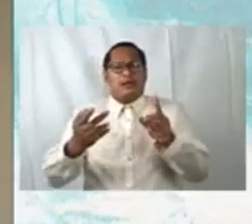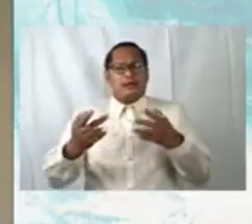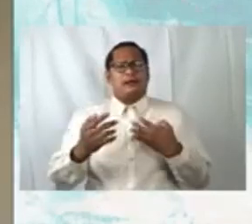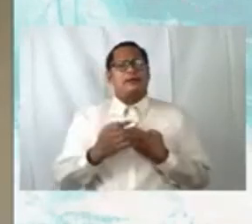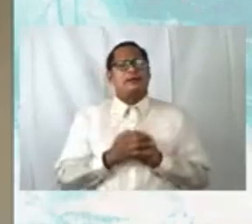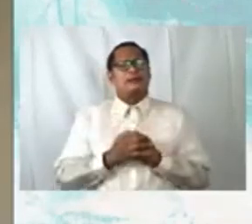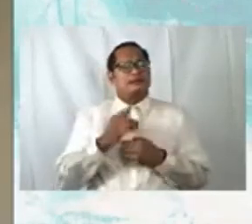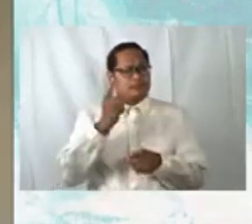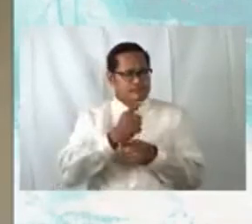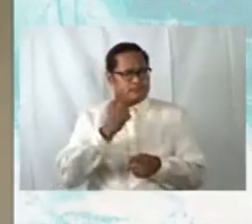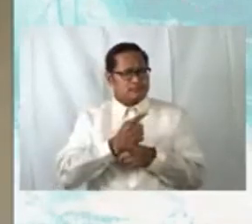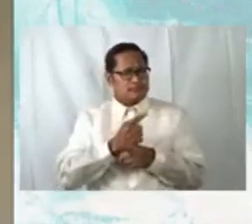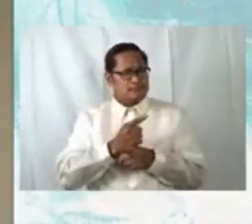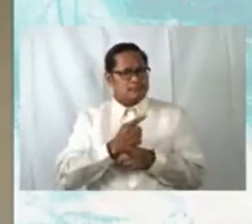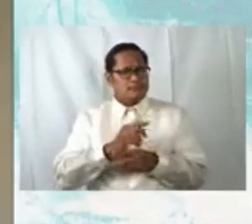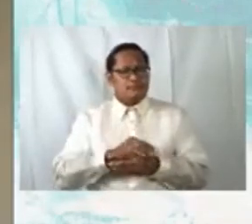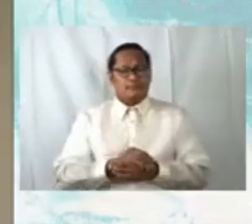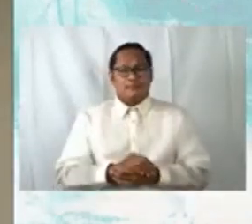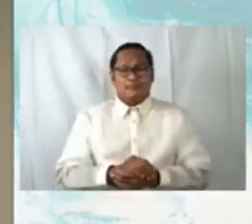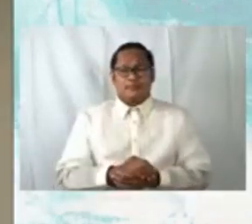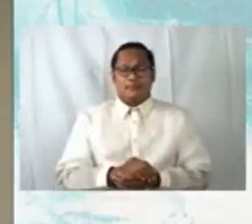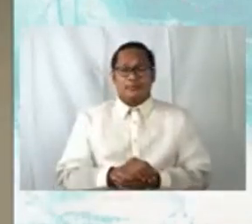Diba?